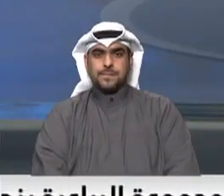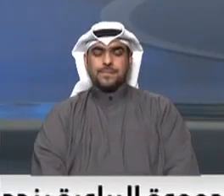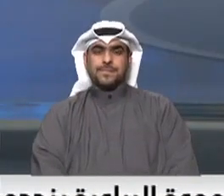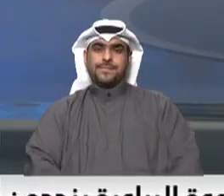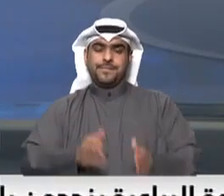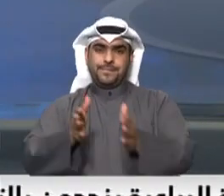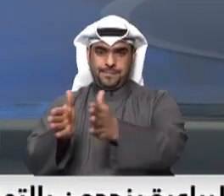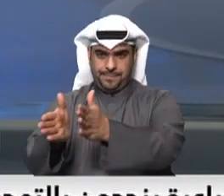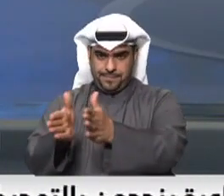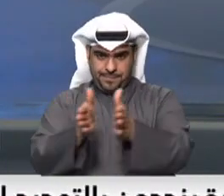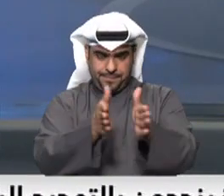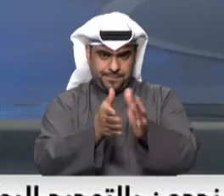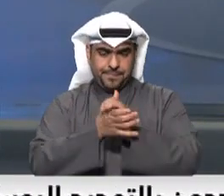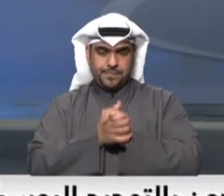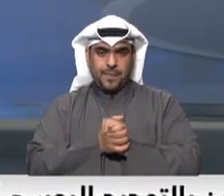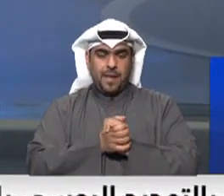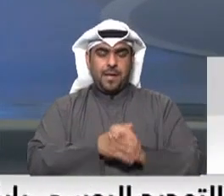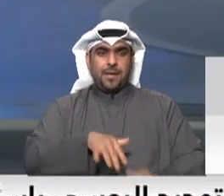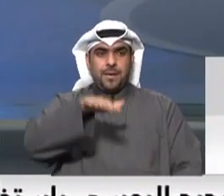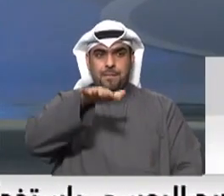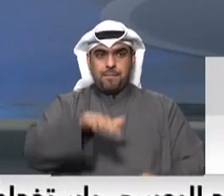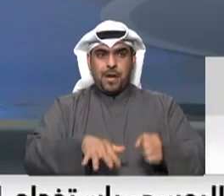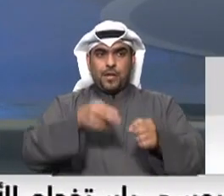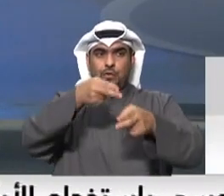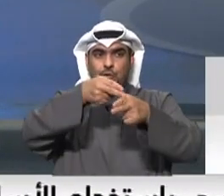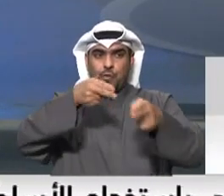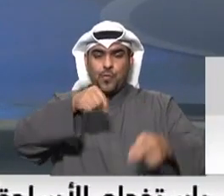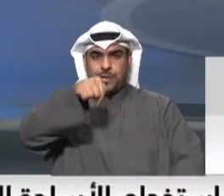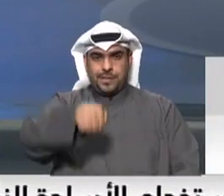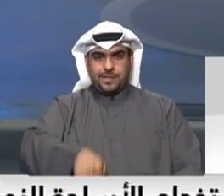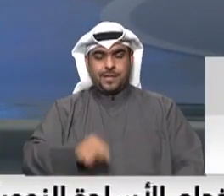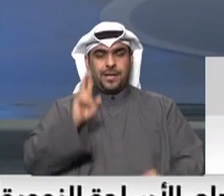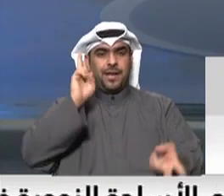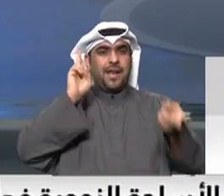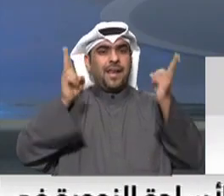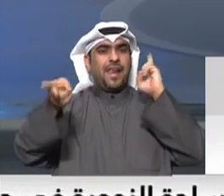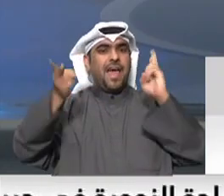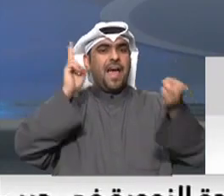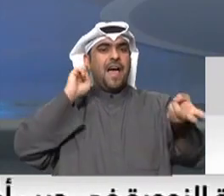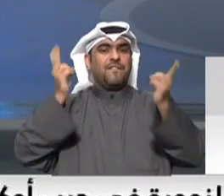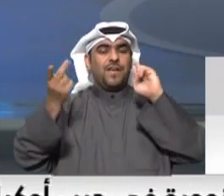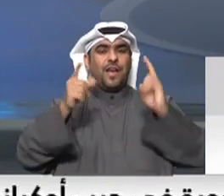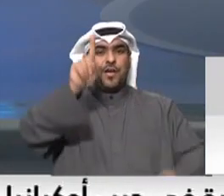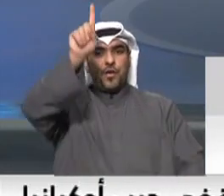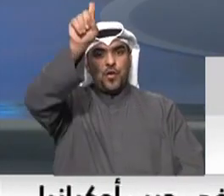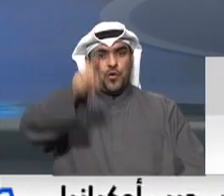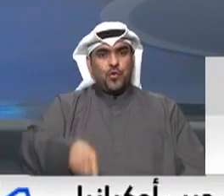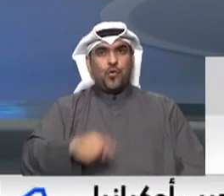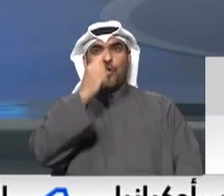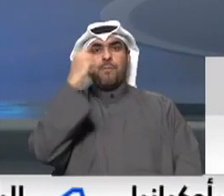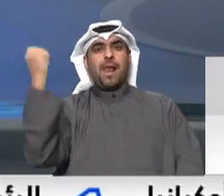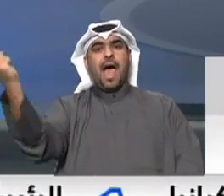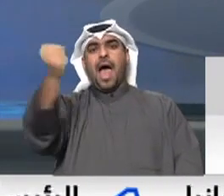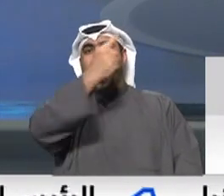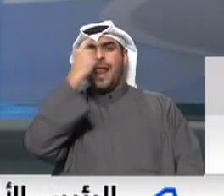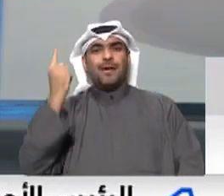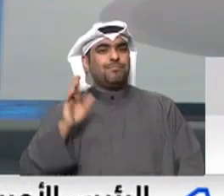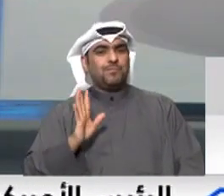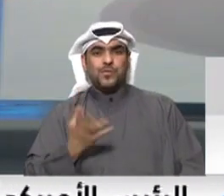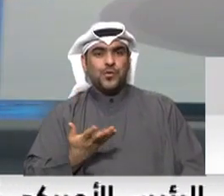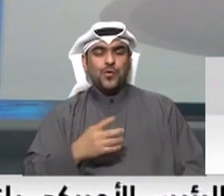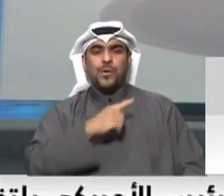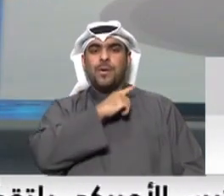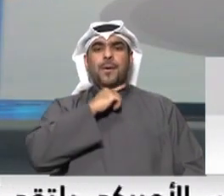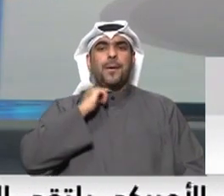تحتفل دوله الكويت كباقي دول العالم باليوم العالمي للاحياء البريه الذي يصادف اليوم وذلك